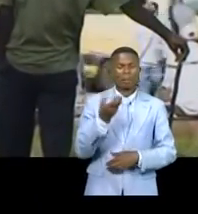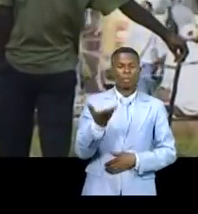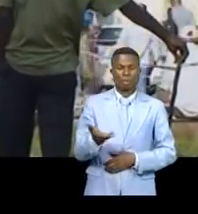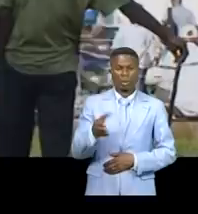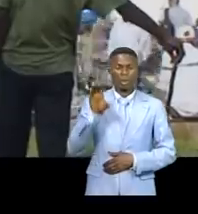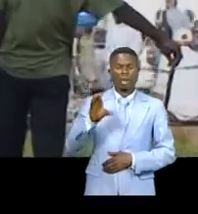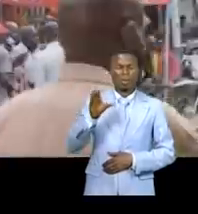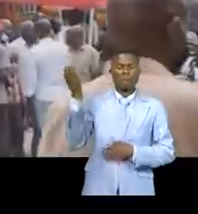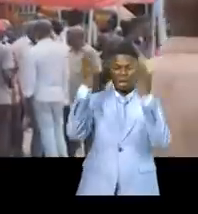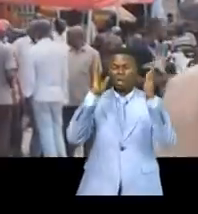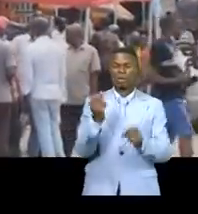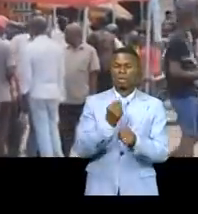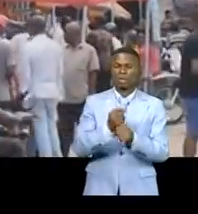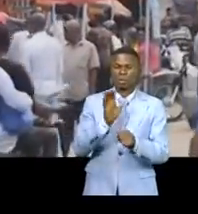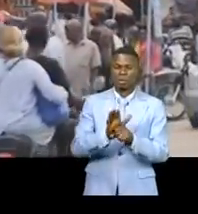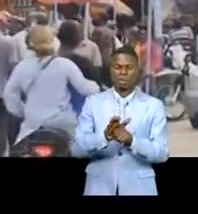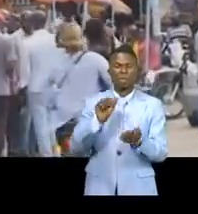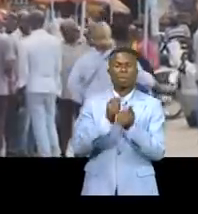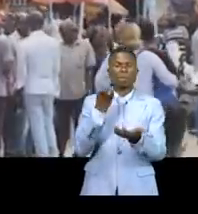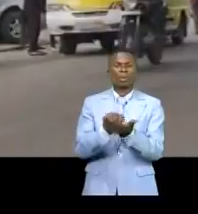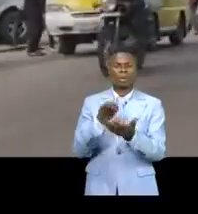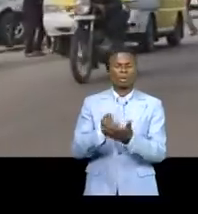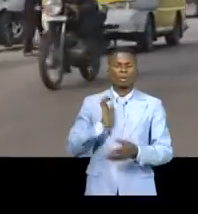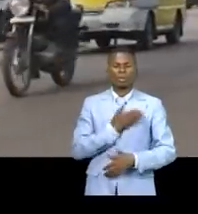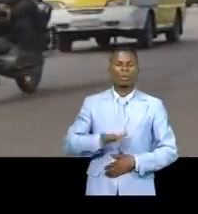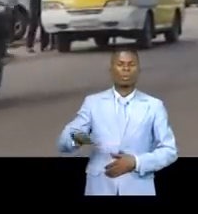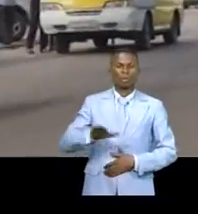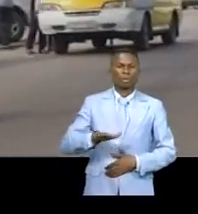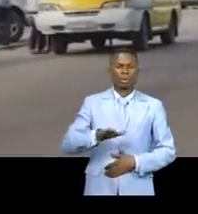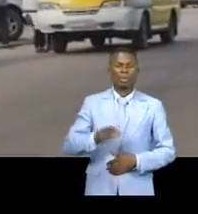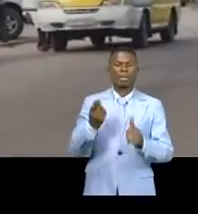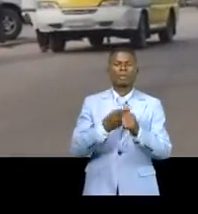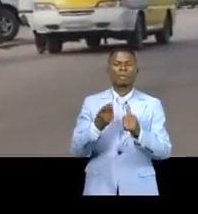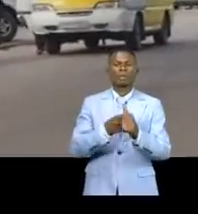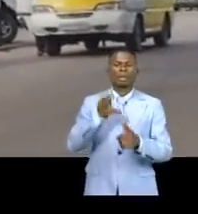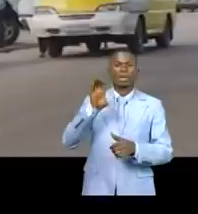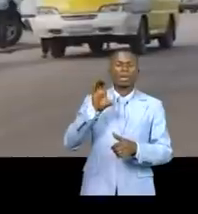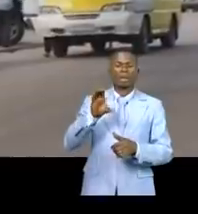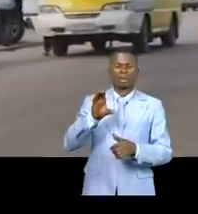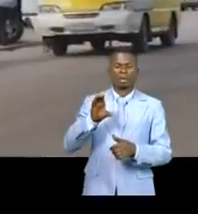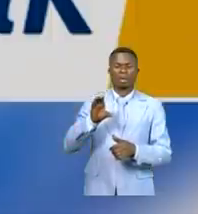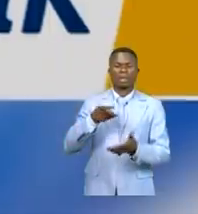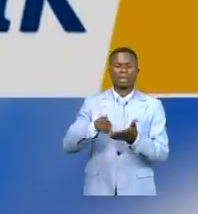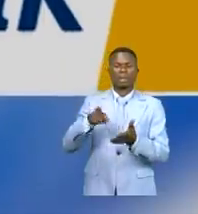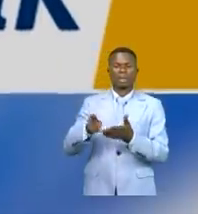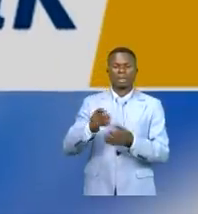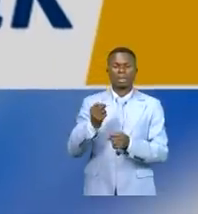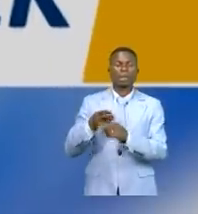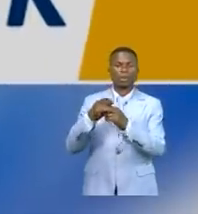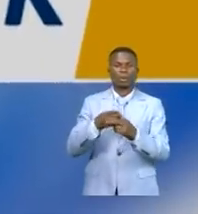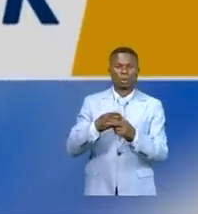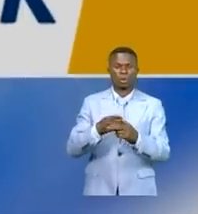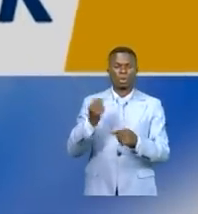commerciales jouent un rôle majeur dans le cycle économique de la RDC, singulièrement dans la bancarisation de la paye, le contrôle